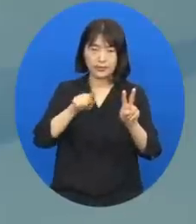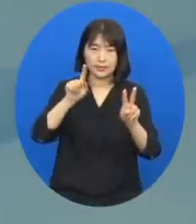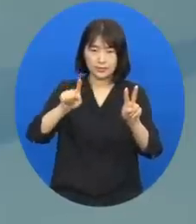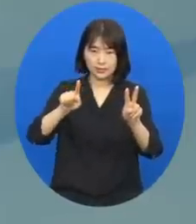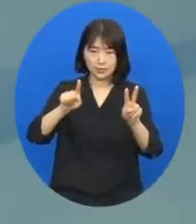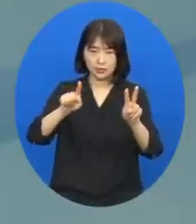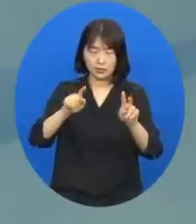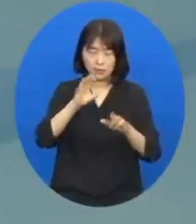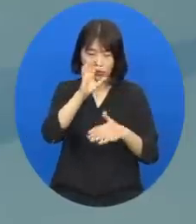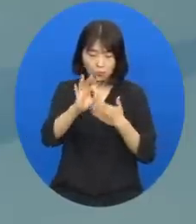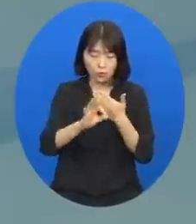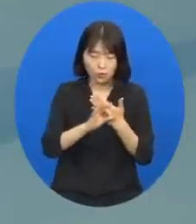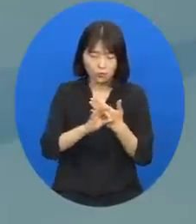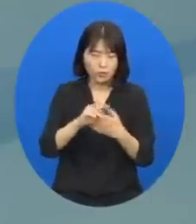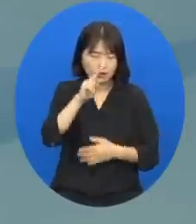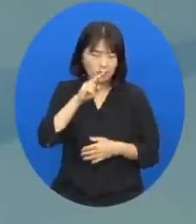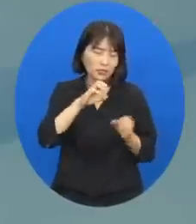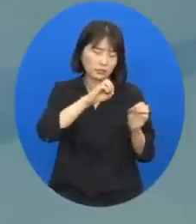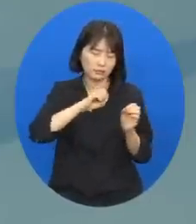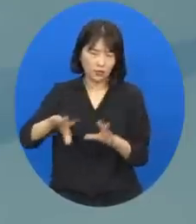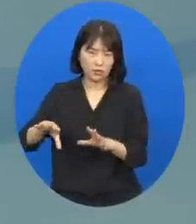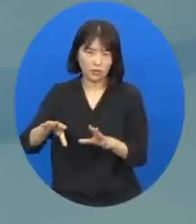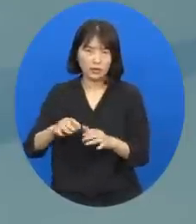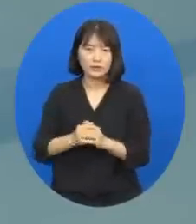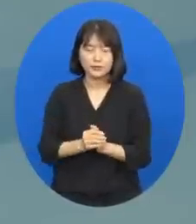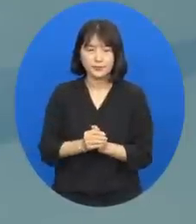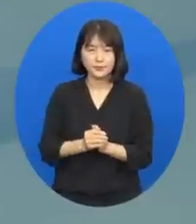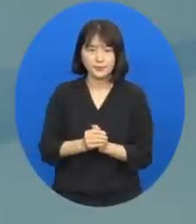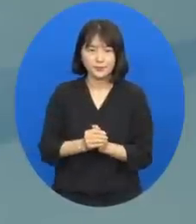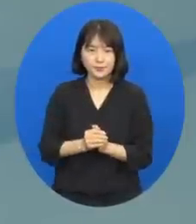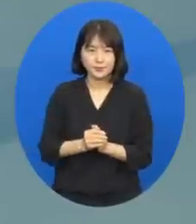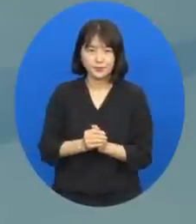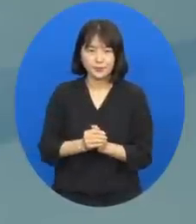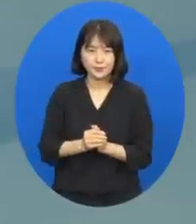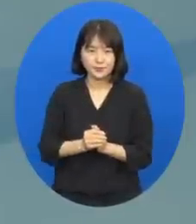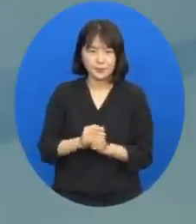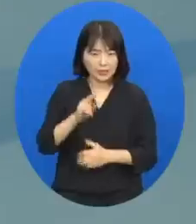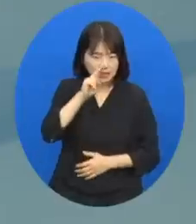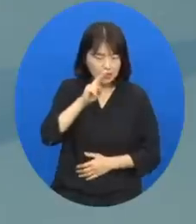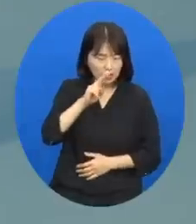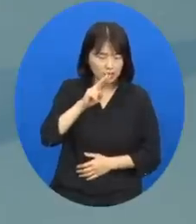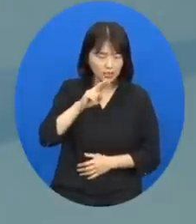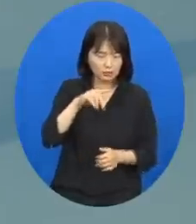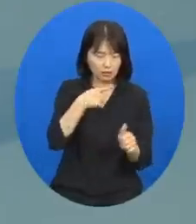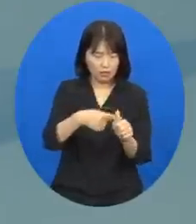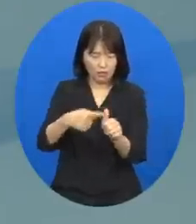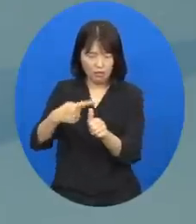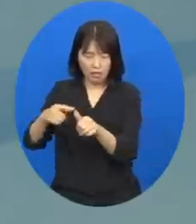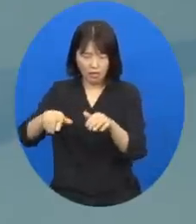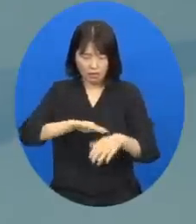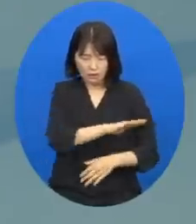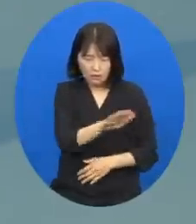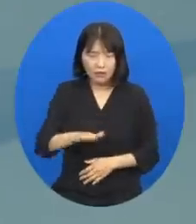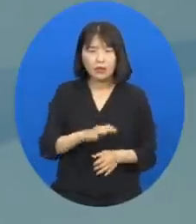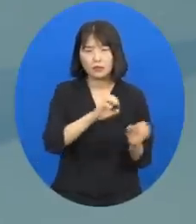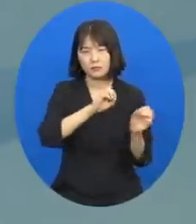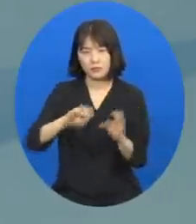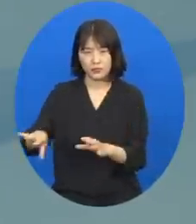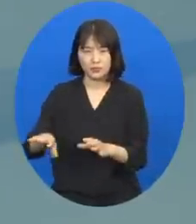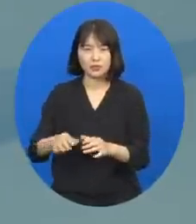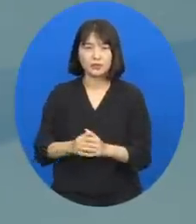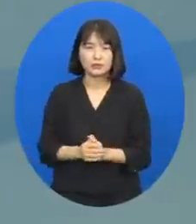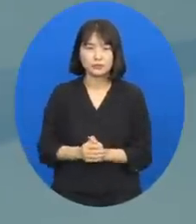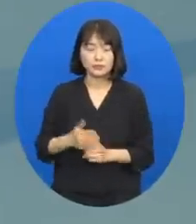버려야 한다 라고 말씀을 하죠 말씀드린대로 시기와 모든 비방하는 말을 버리라 제가